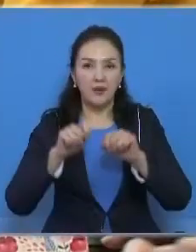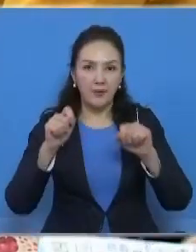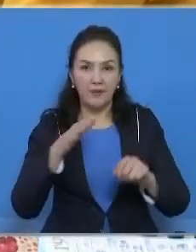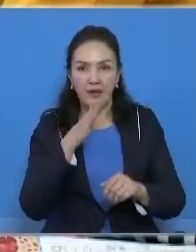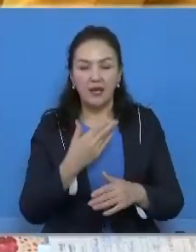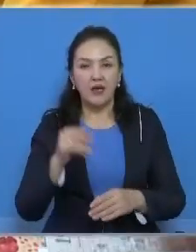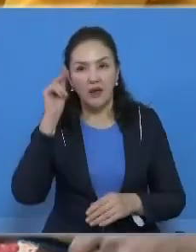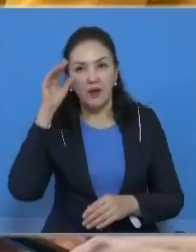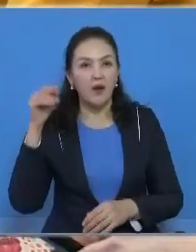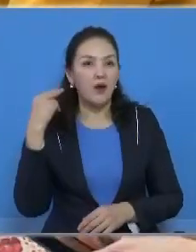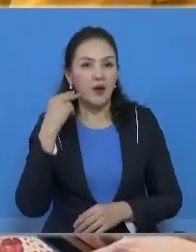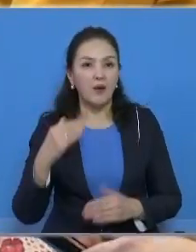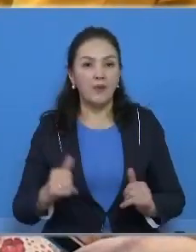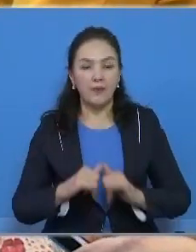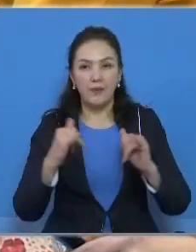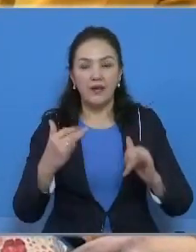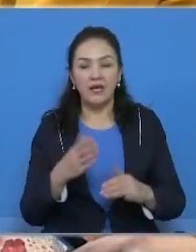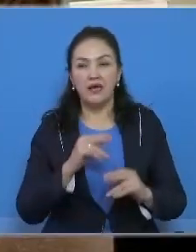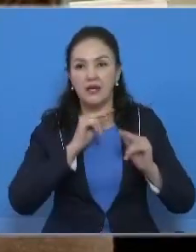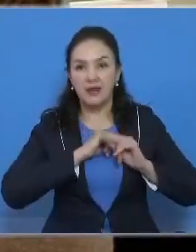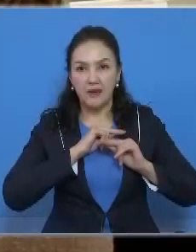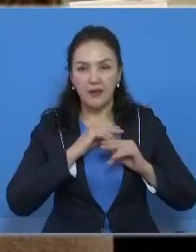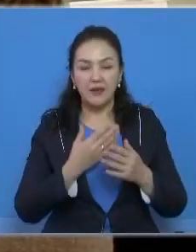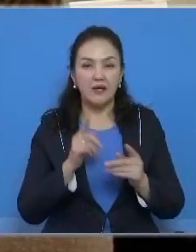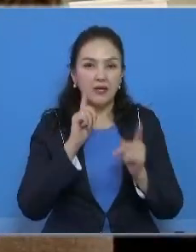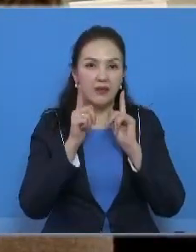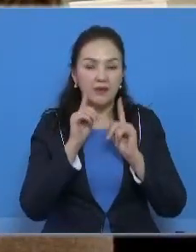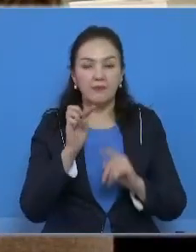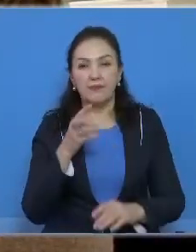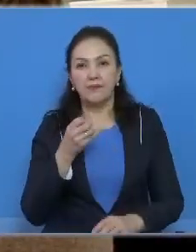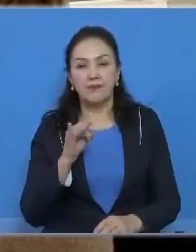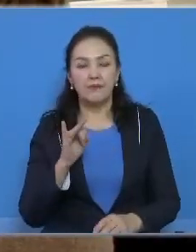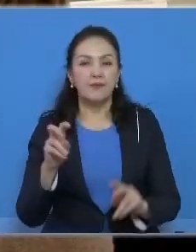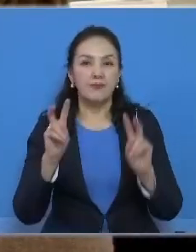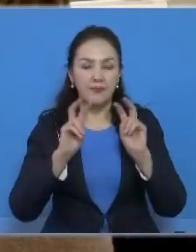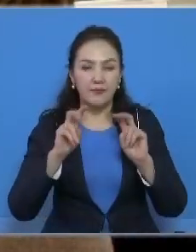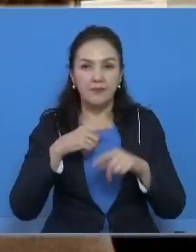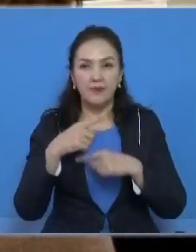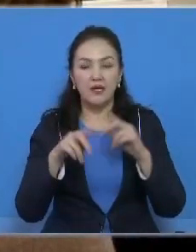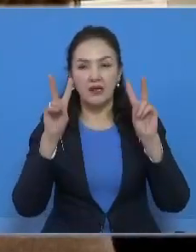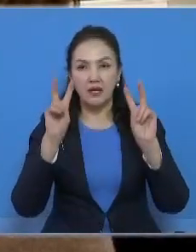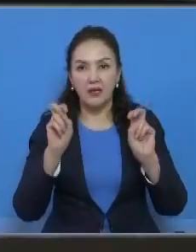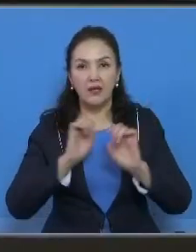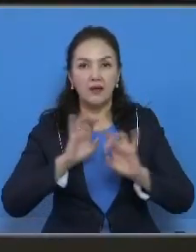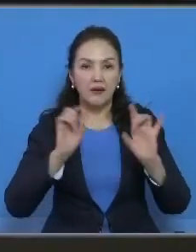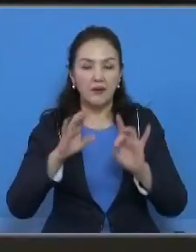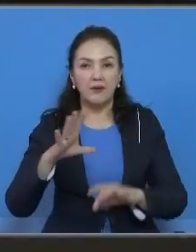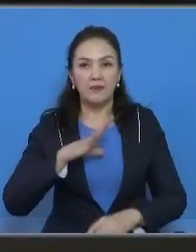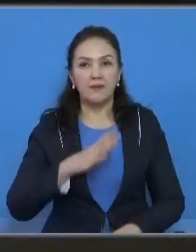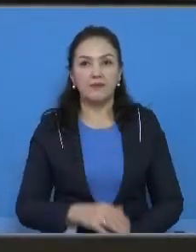кезде оқу сапасын арттыру үшін жемісті еңбек етті. Жиында ғылыми мұрасын зерделеніп, келелі тақырыптарда баяндама